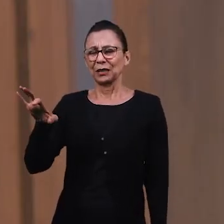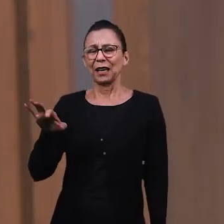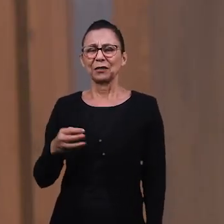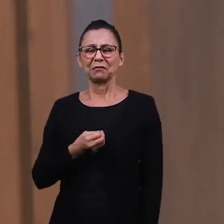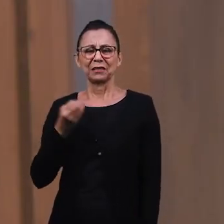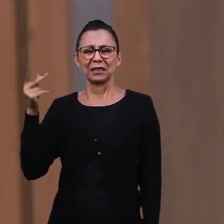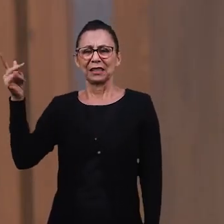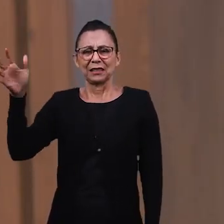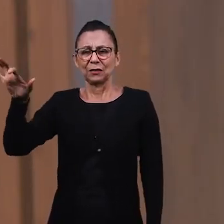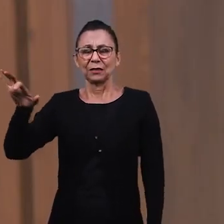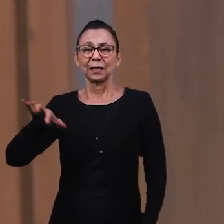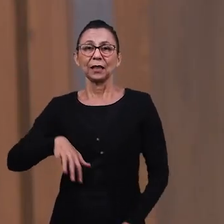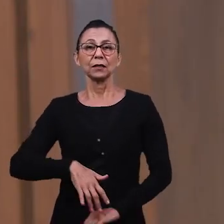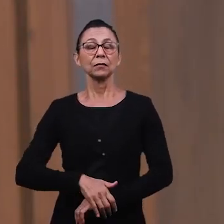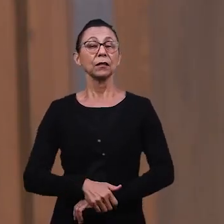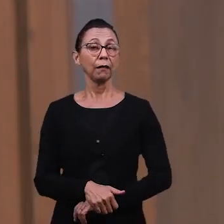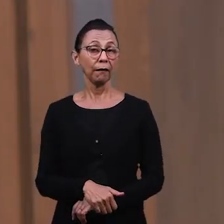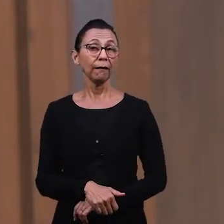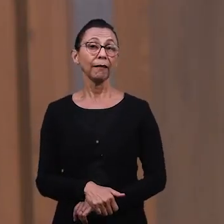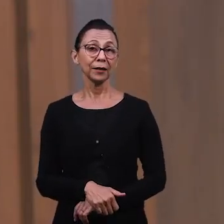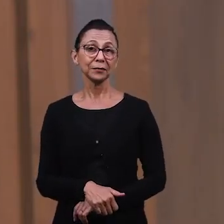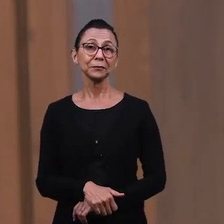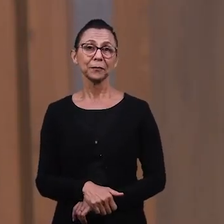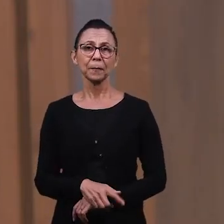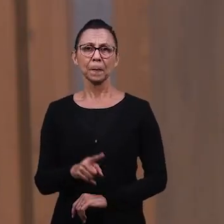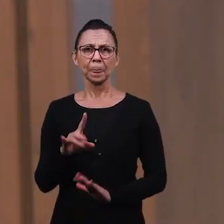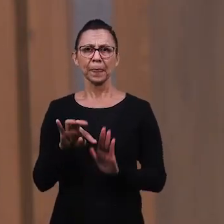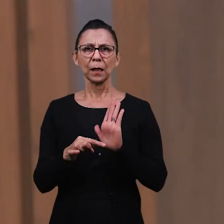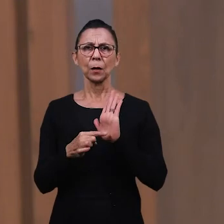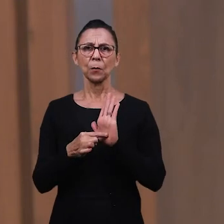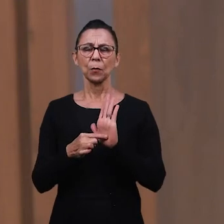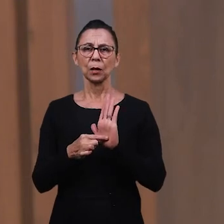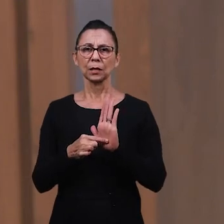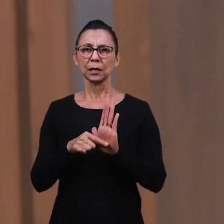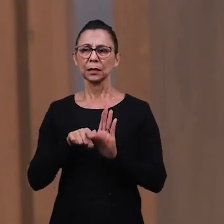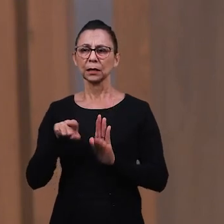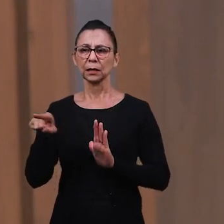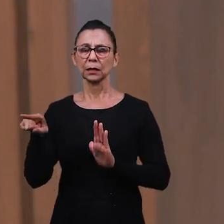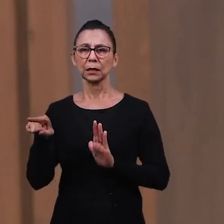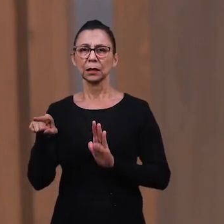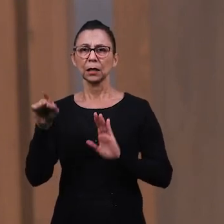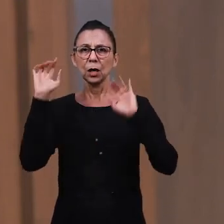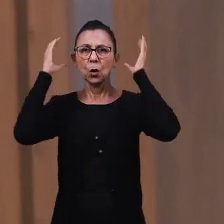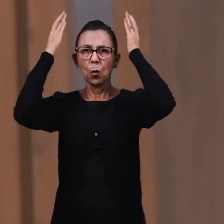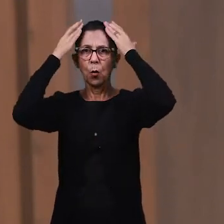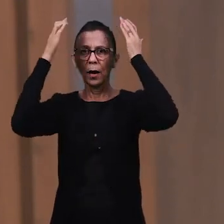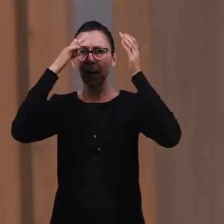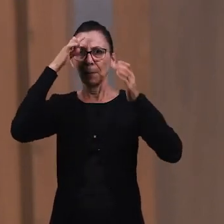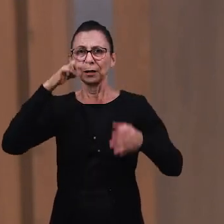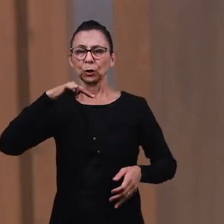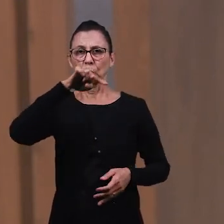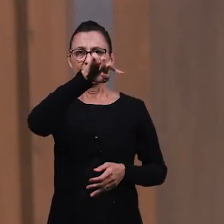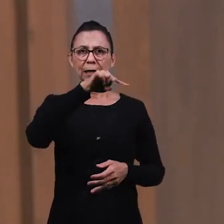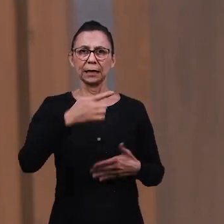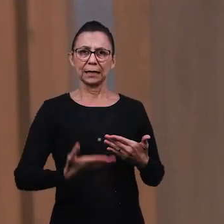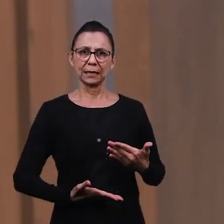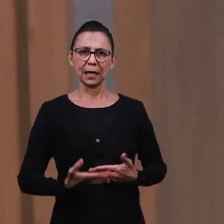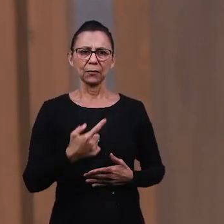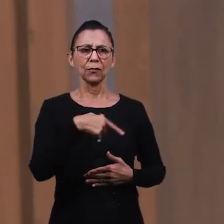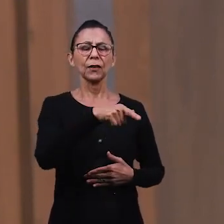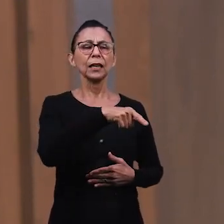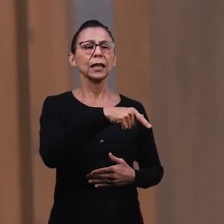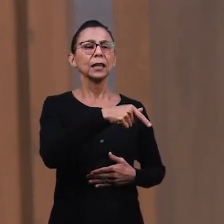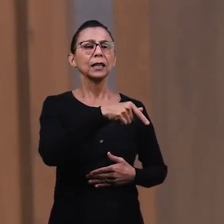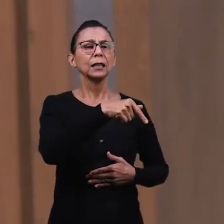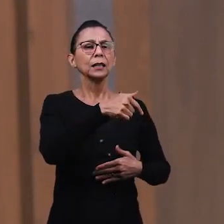et ont appelé à tous, dans les rues, et ont appelé à tous, bon ou mauvais. Qu'est-ce que cela signifie? Que Dieu aime tous, peu importe le passé de l'homme,